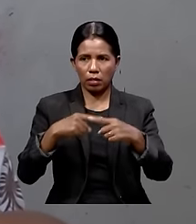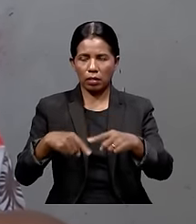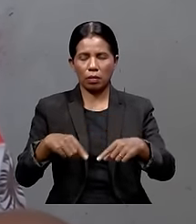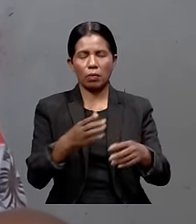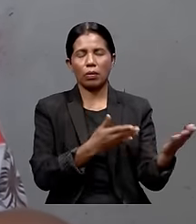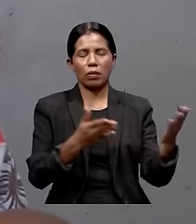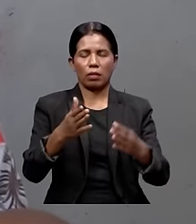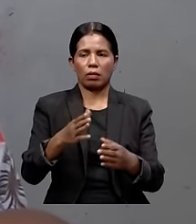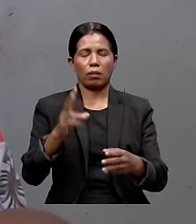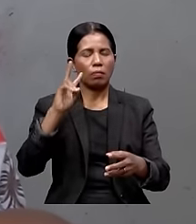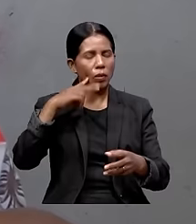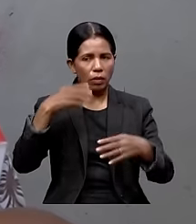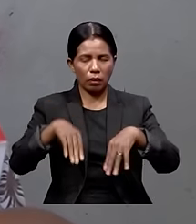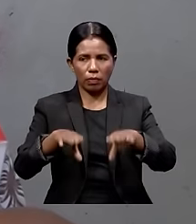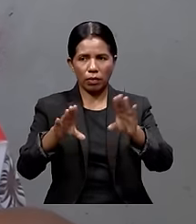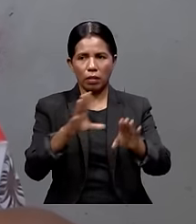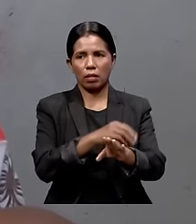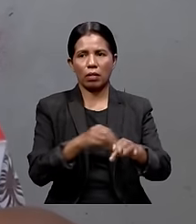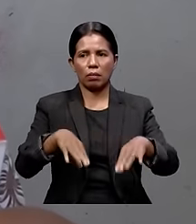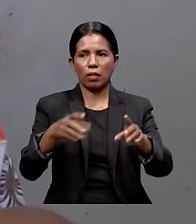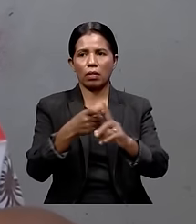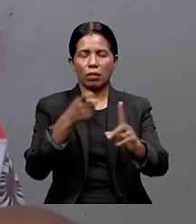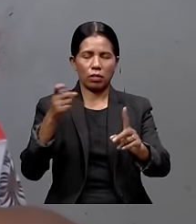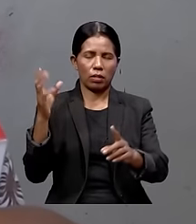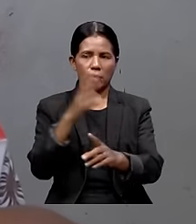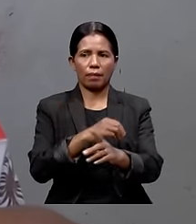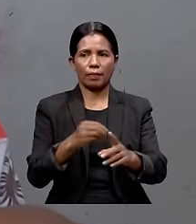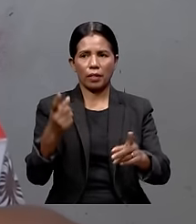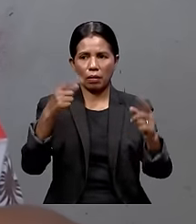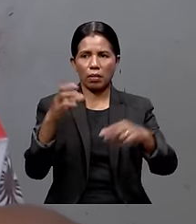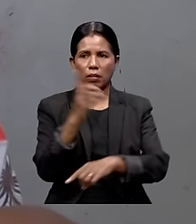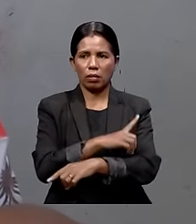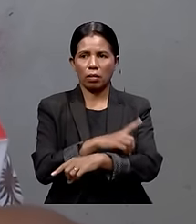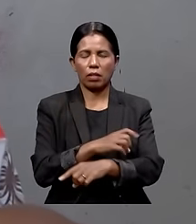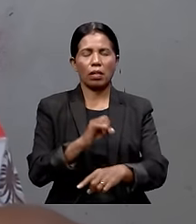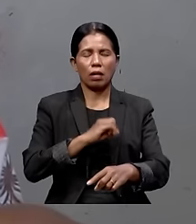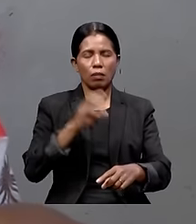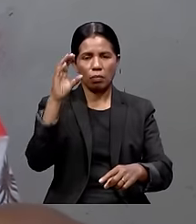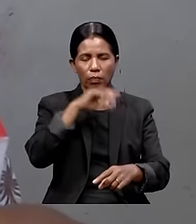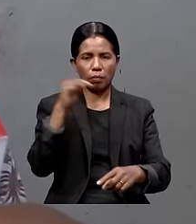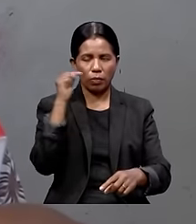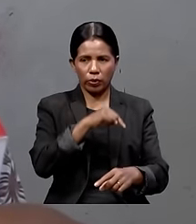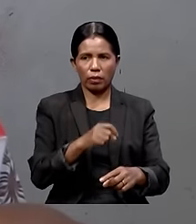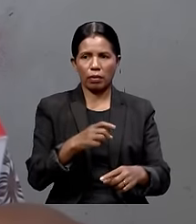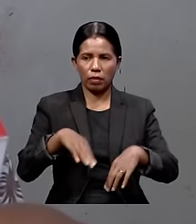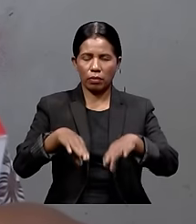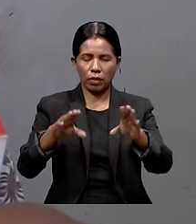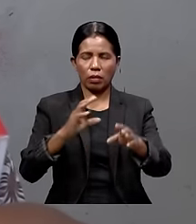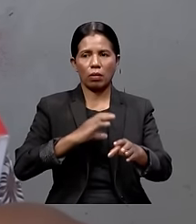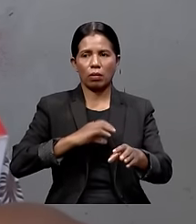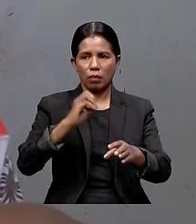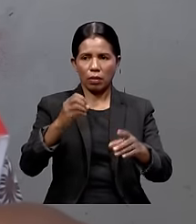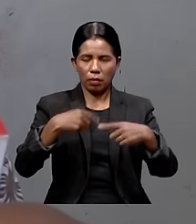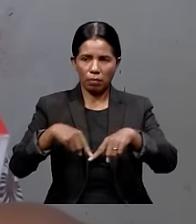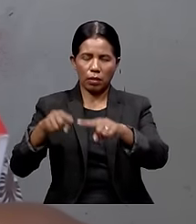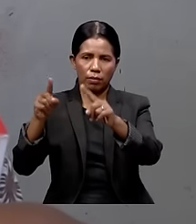fan ani lebo modo ne bara kosi oin kosi kotu tamasi ramai lo lono ni au bosop kasi ni se ba fan ko moro la hotu se ba